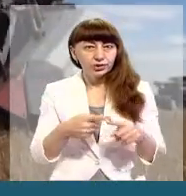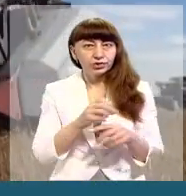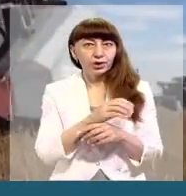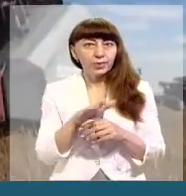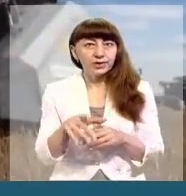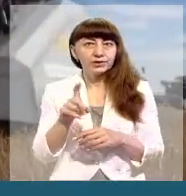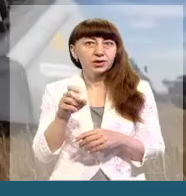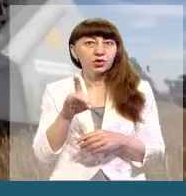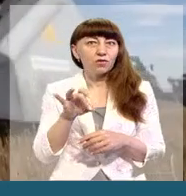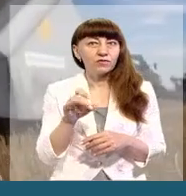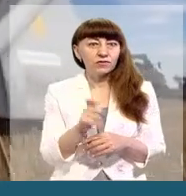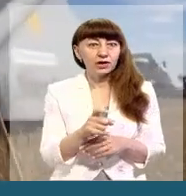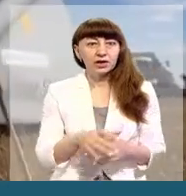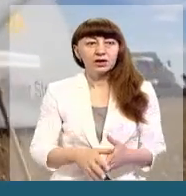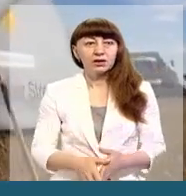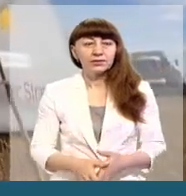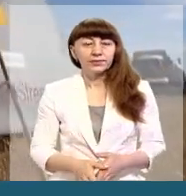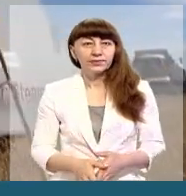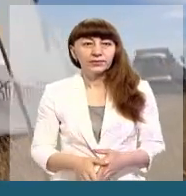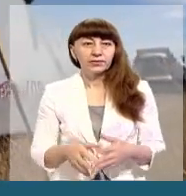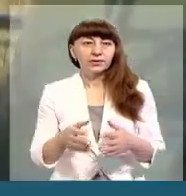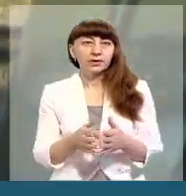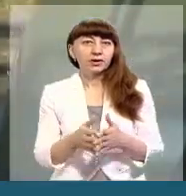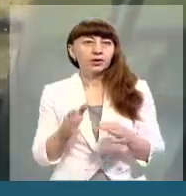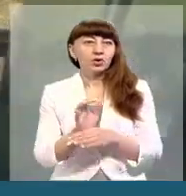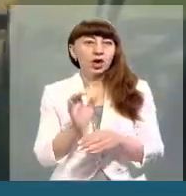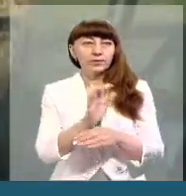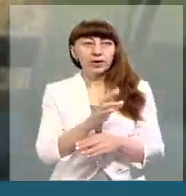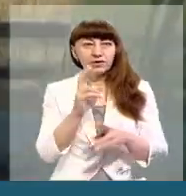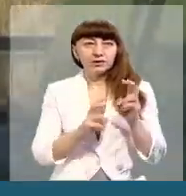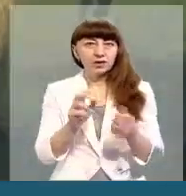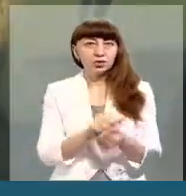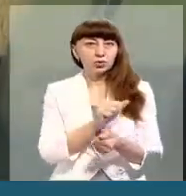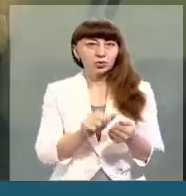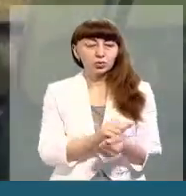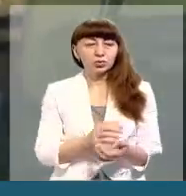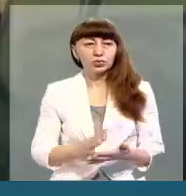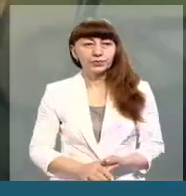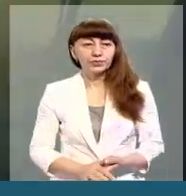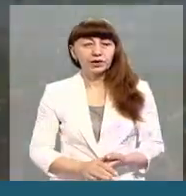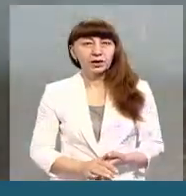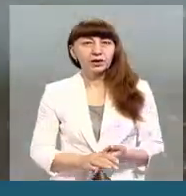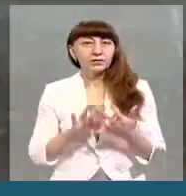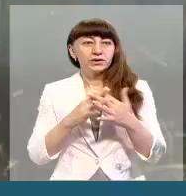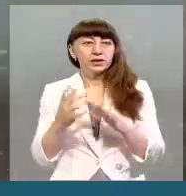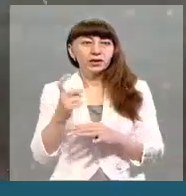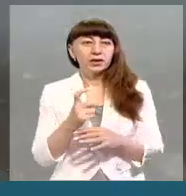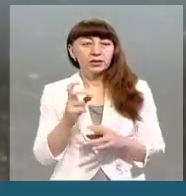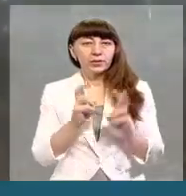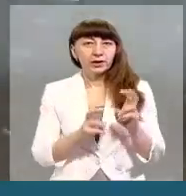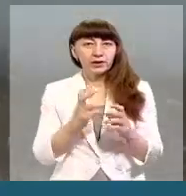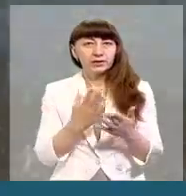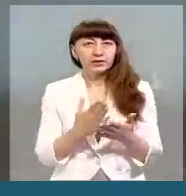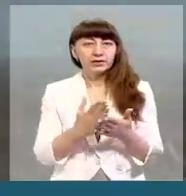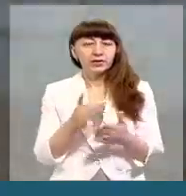Ауыл шаруашылығы тауарын өндірушілердің иелігінде сыйымдылығы 15,8 миллион тоннаны құрайтын астық сақтау қоймасы